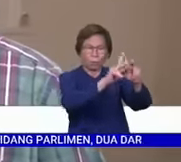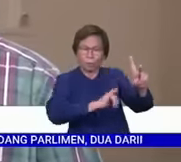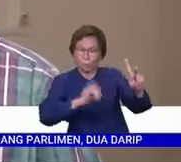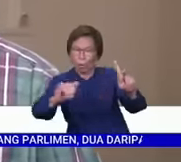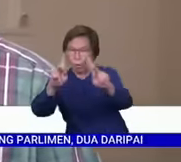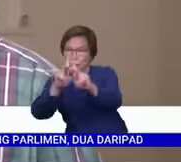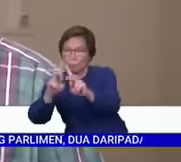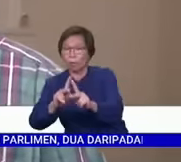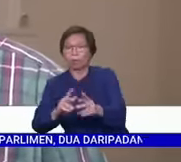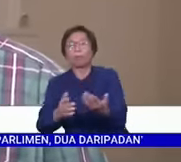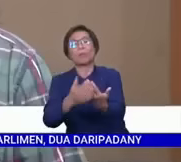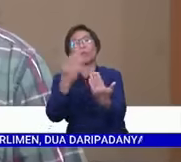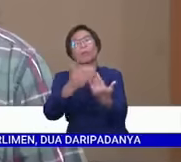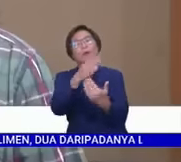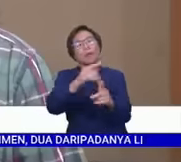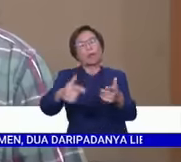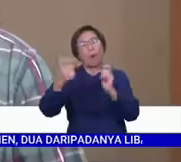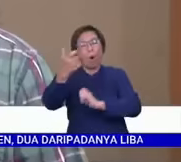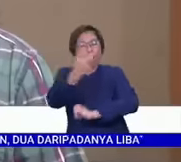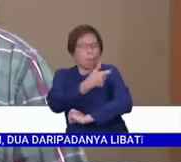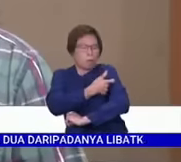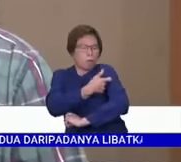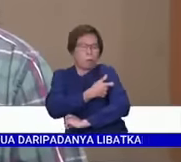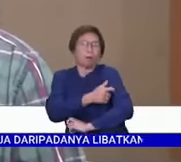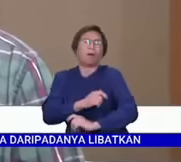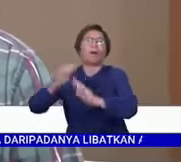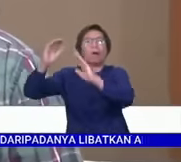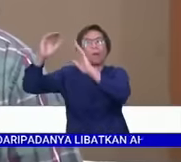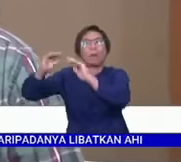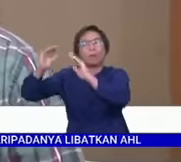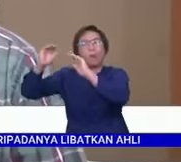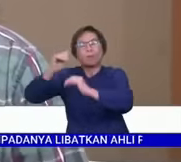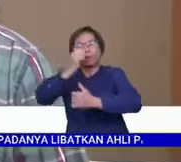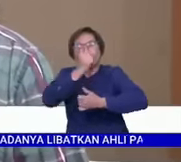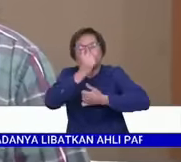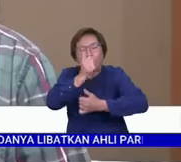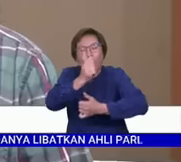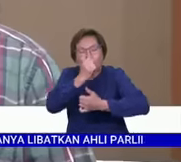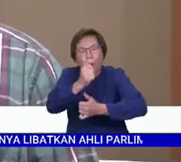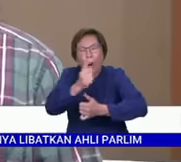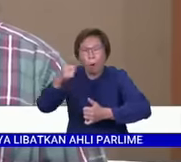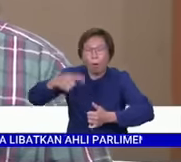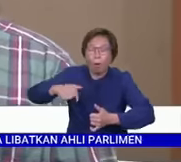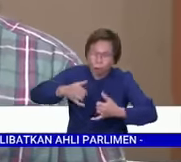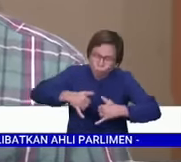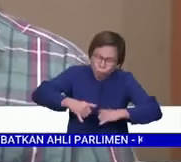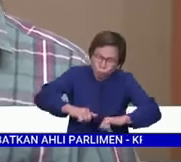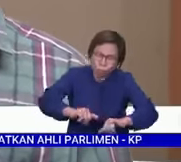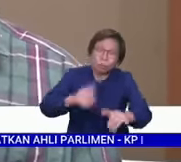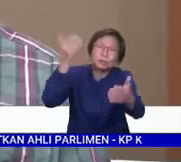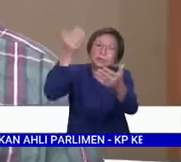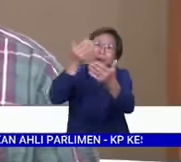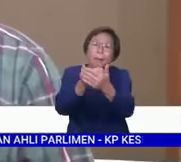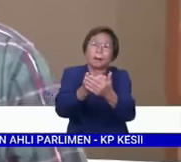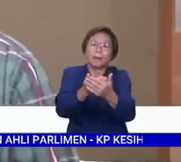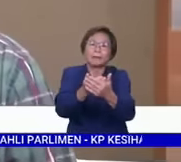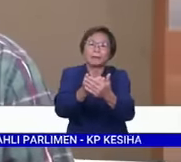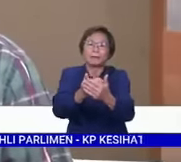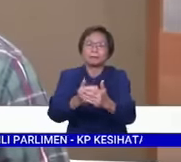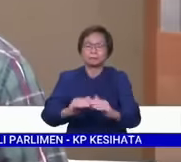dan mempercepat kan pemberian vaksin dan mudah-mudahan enggak kecenderungan ini akan terus sehingga kita mencapai